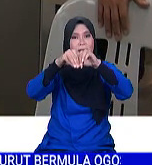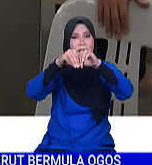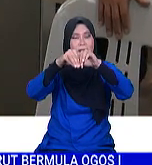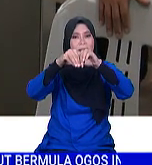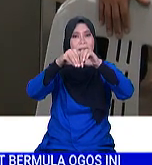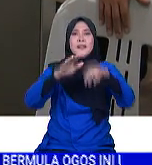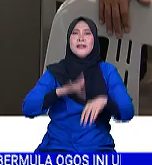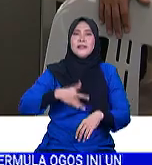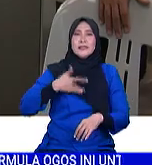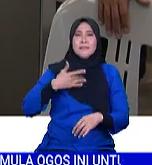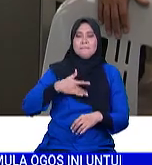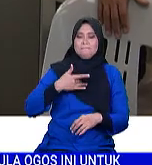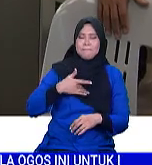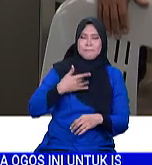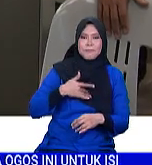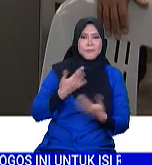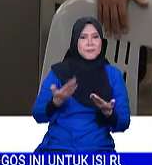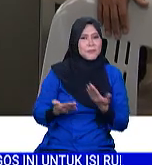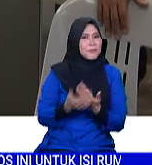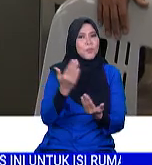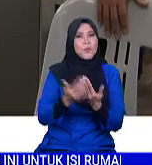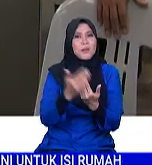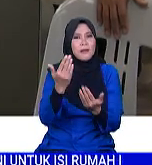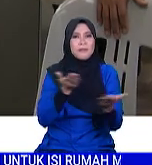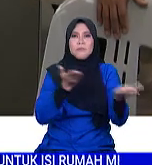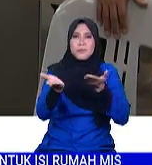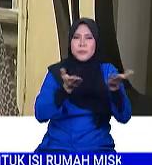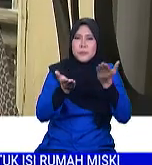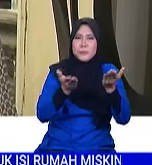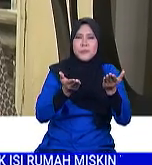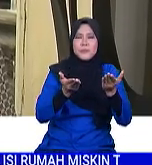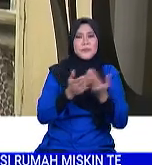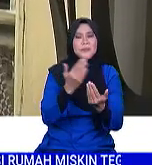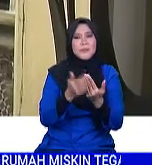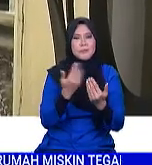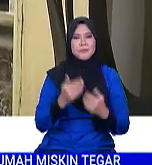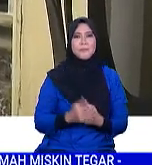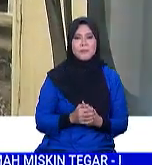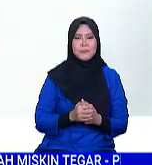rasa maknanya kemudahan, satu kemudahan bagi dia.